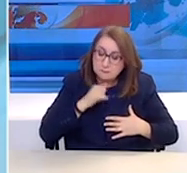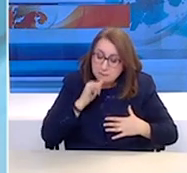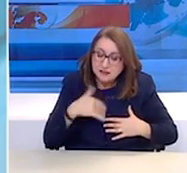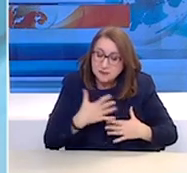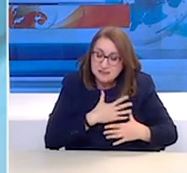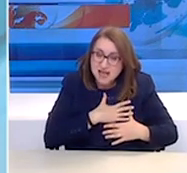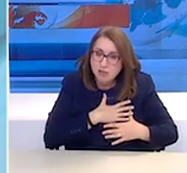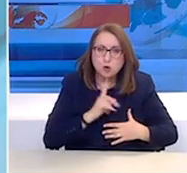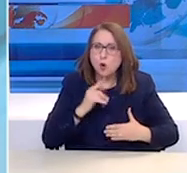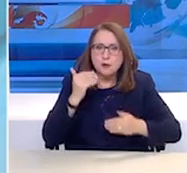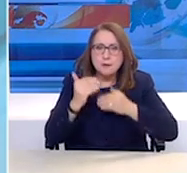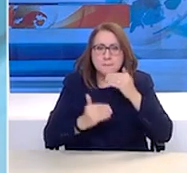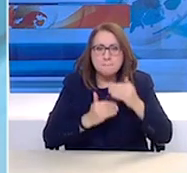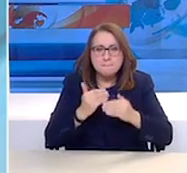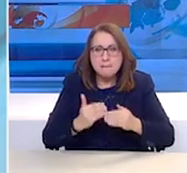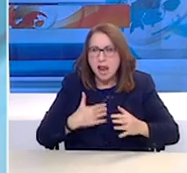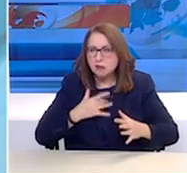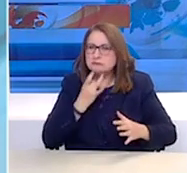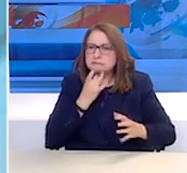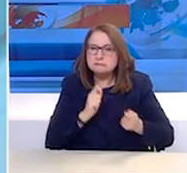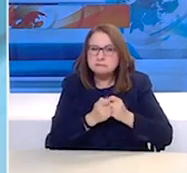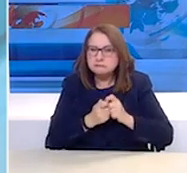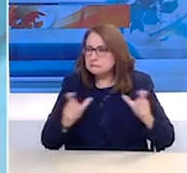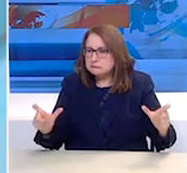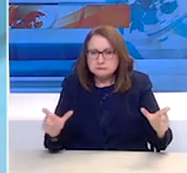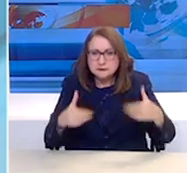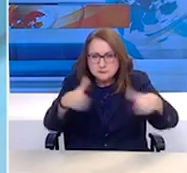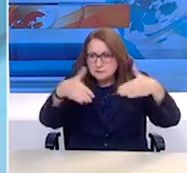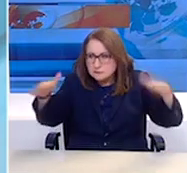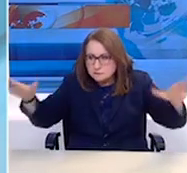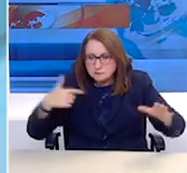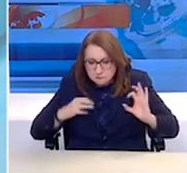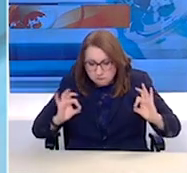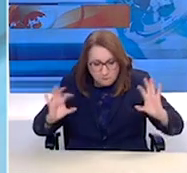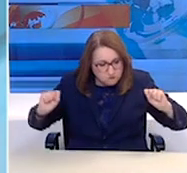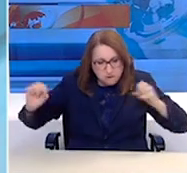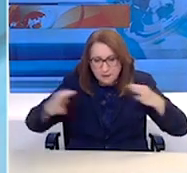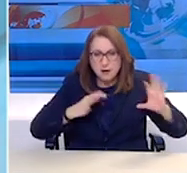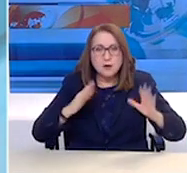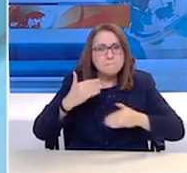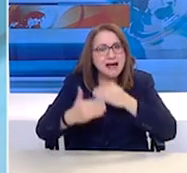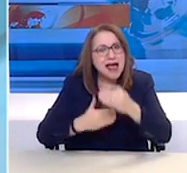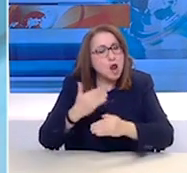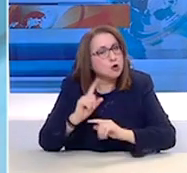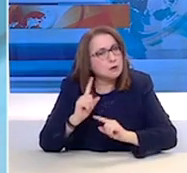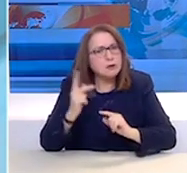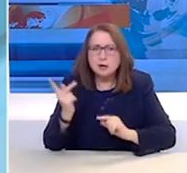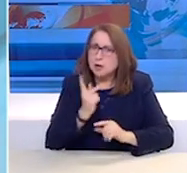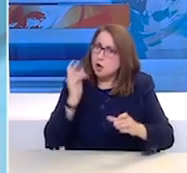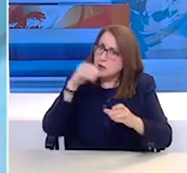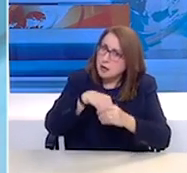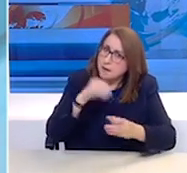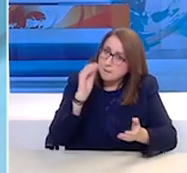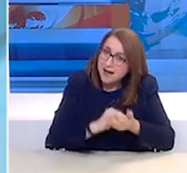Αλλά πάμε σιγά σιγά, πάμε βήμα βήμα. Δεν πρέπει να βιαστούμε. Δεν θα κάνουμε ξεπέταγμα εμείς, γιατί θα κάνει τεράστιο ξεπέταγμα ο